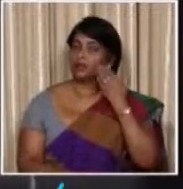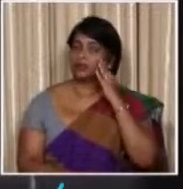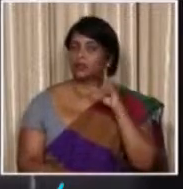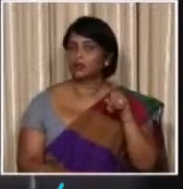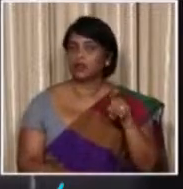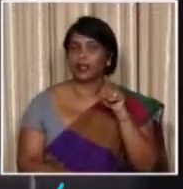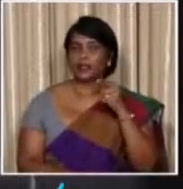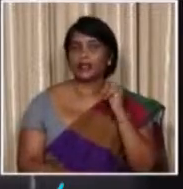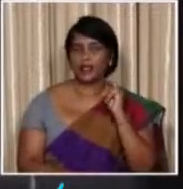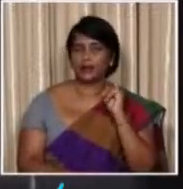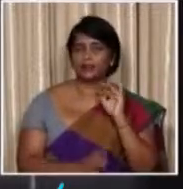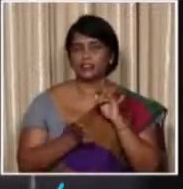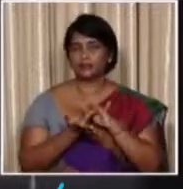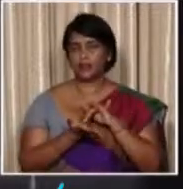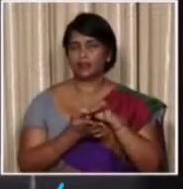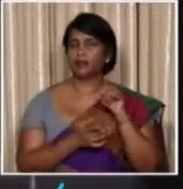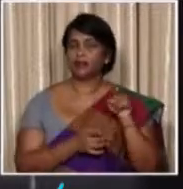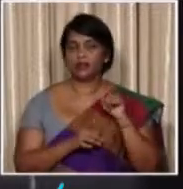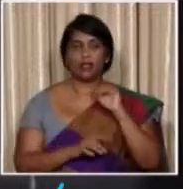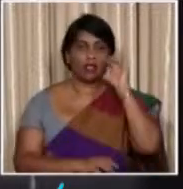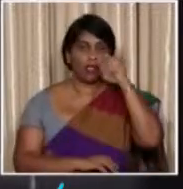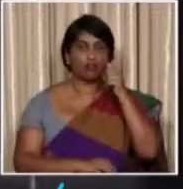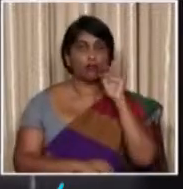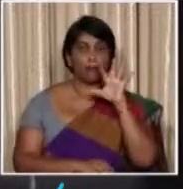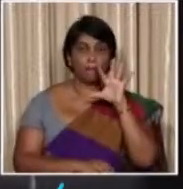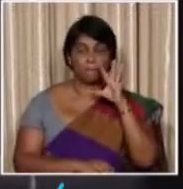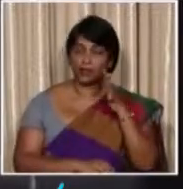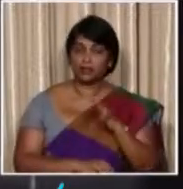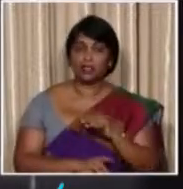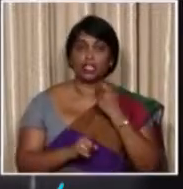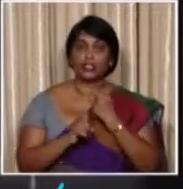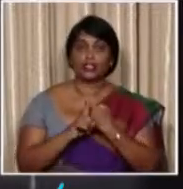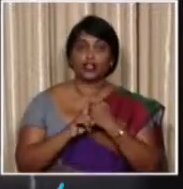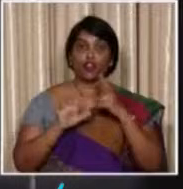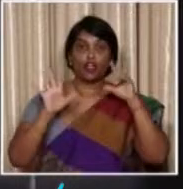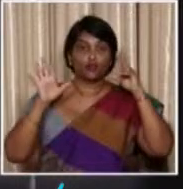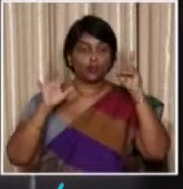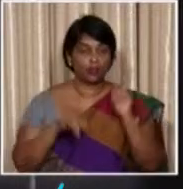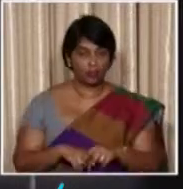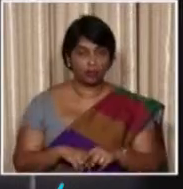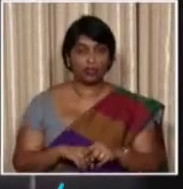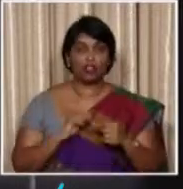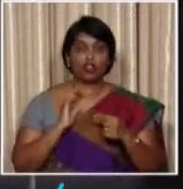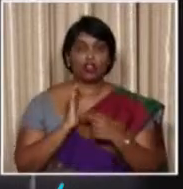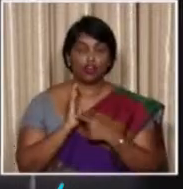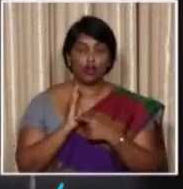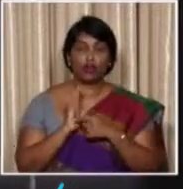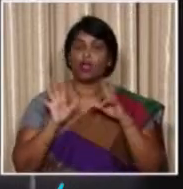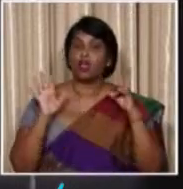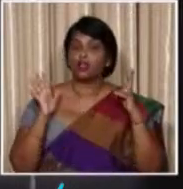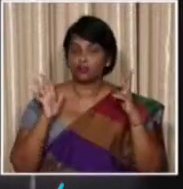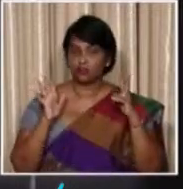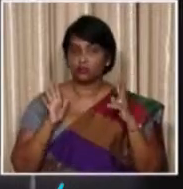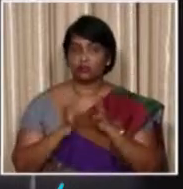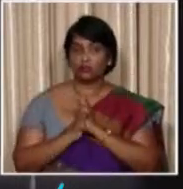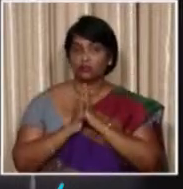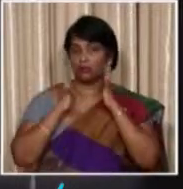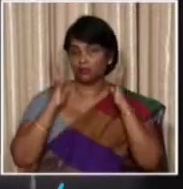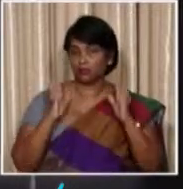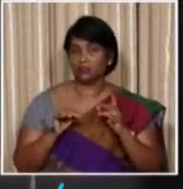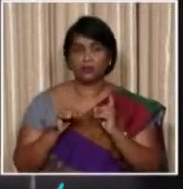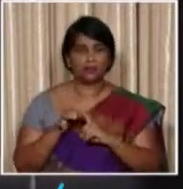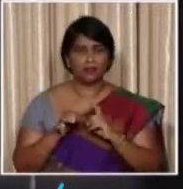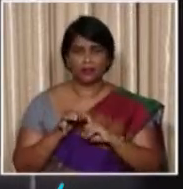ගත්තොත් 160ක් පමණ. ඒතකොට අලි 500 දෙනෙක් නම් කිලෝග්‍රෑම් 80000යි. ඒ කියන්නේ ටොන් 80යි. මේක මහ විශාල ප්‍රශ්නයක්